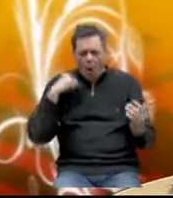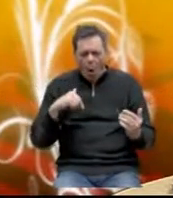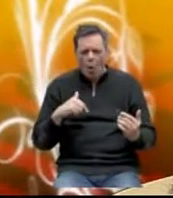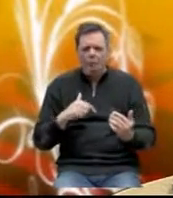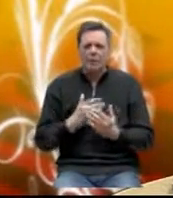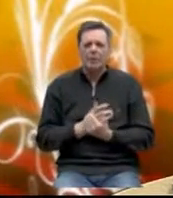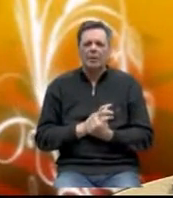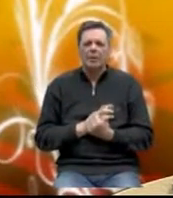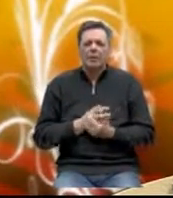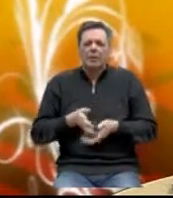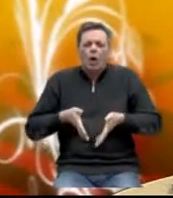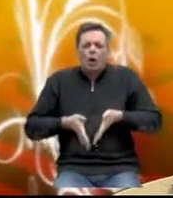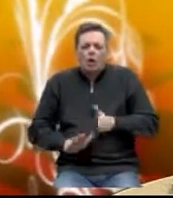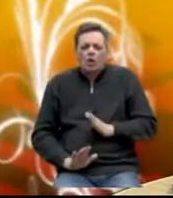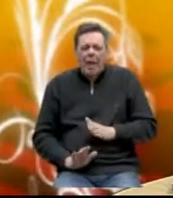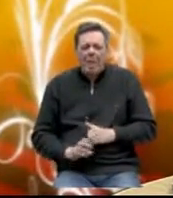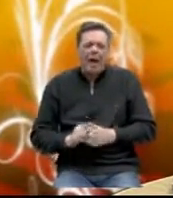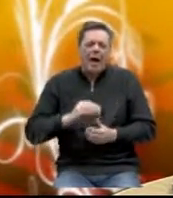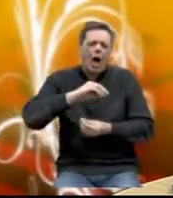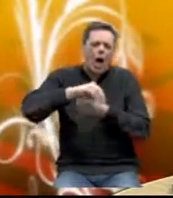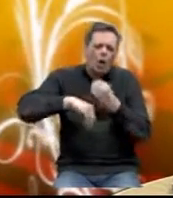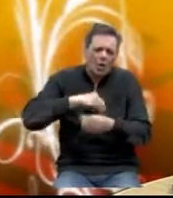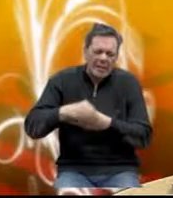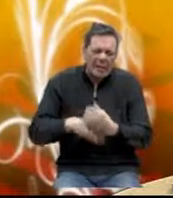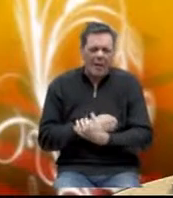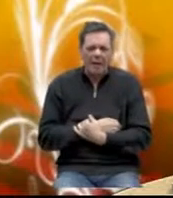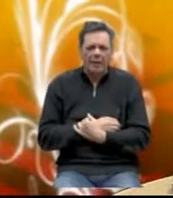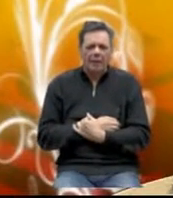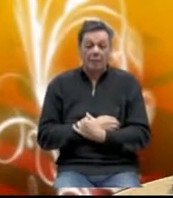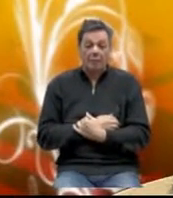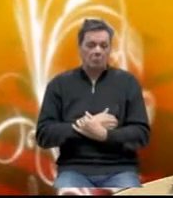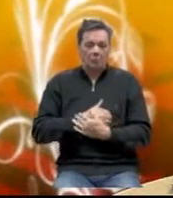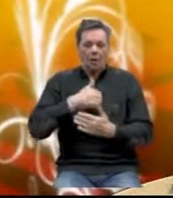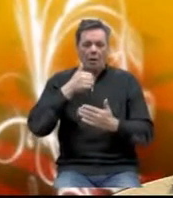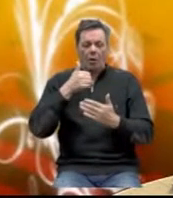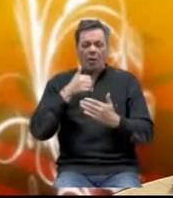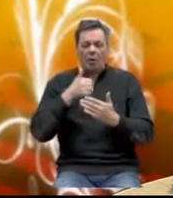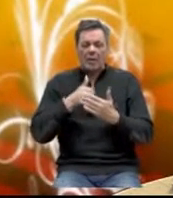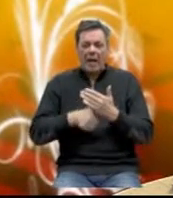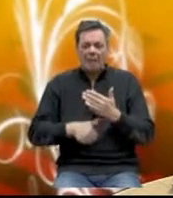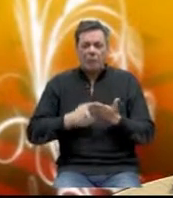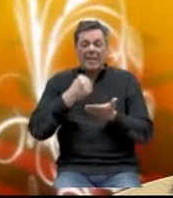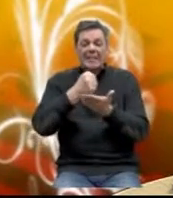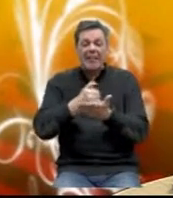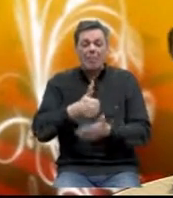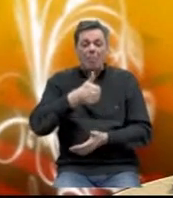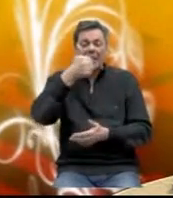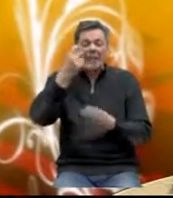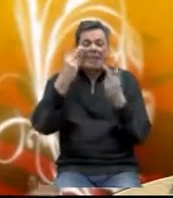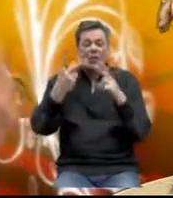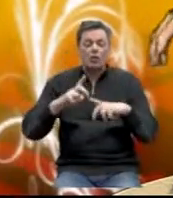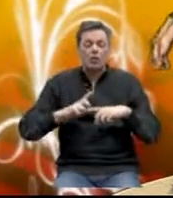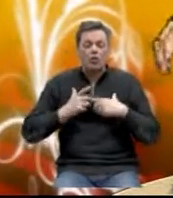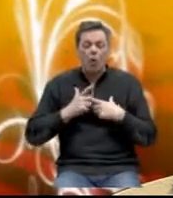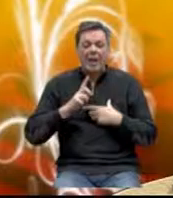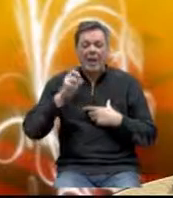od začeća, od roditelja, od ne znam koga, na jedan put zapravo da stavimo prioritet vrijednosti života